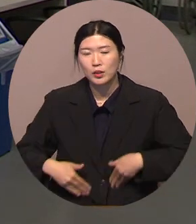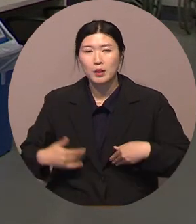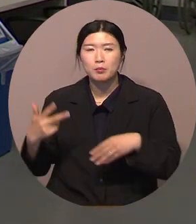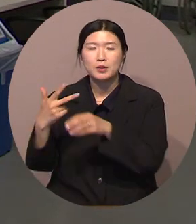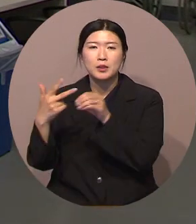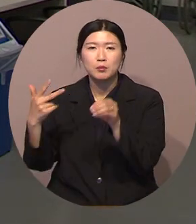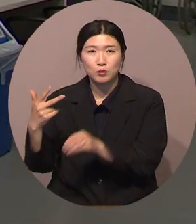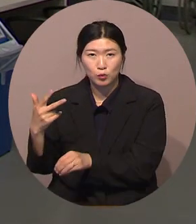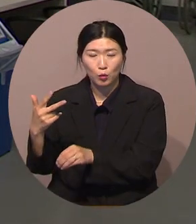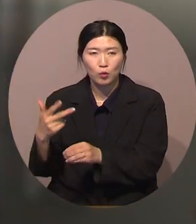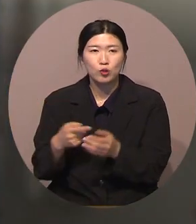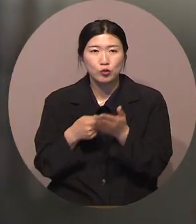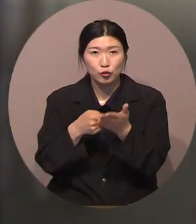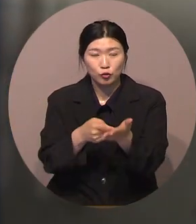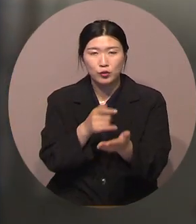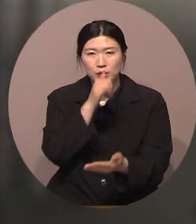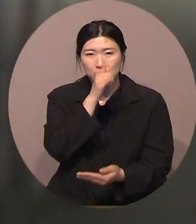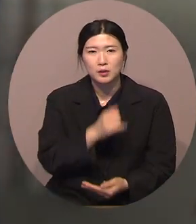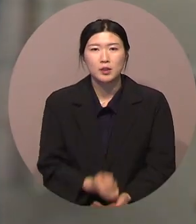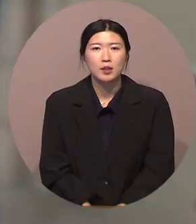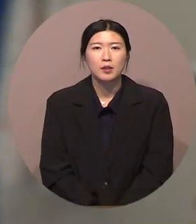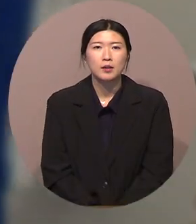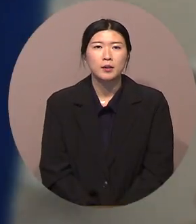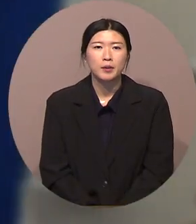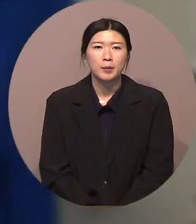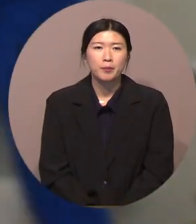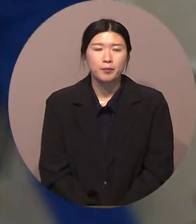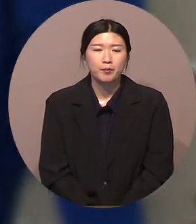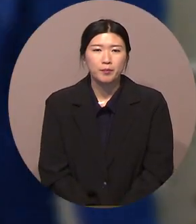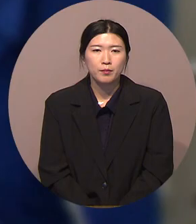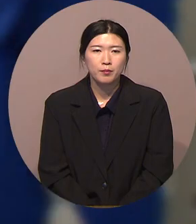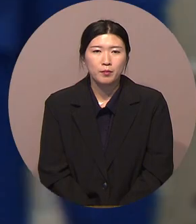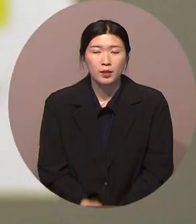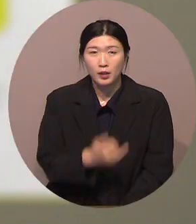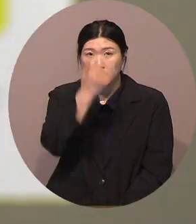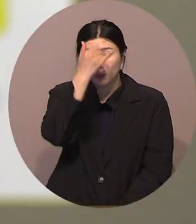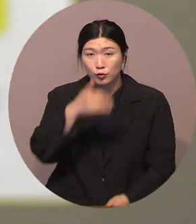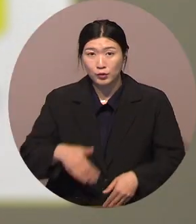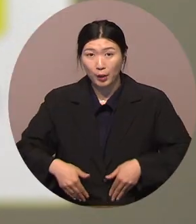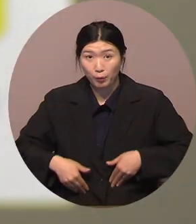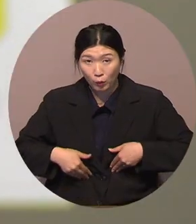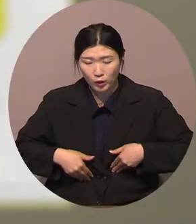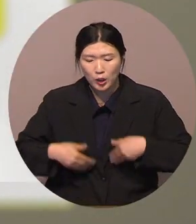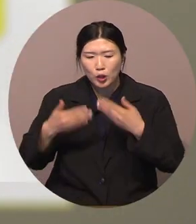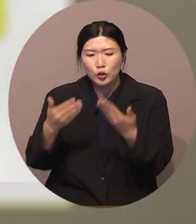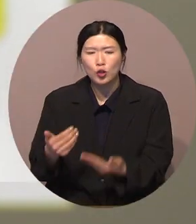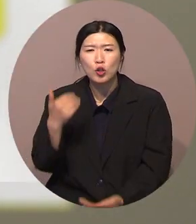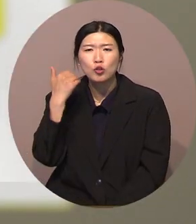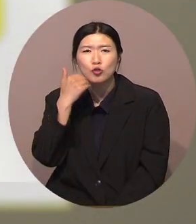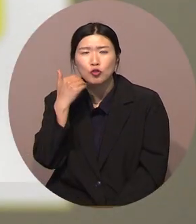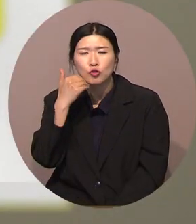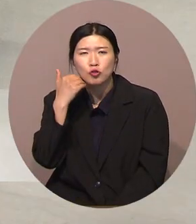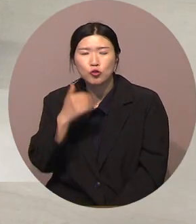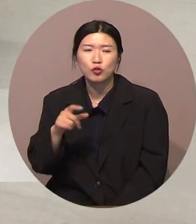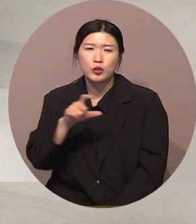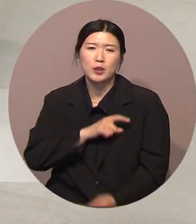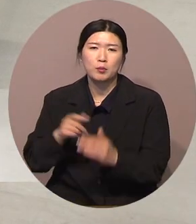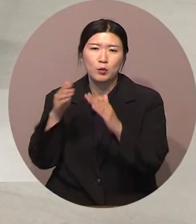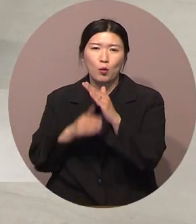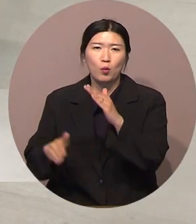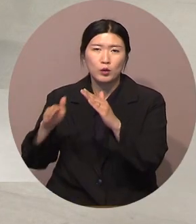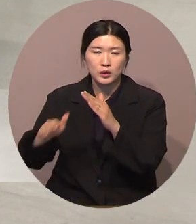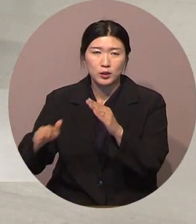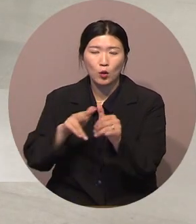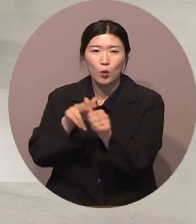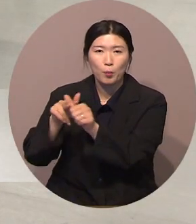일부에서도 진이를 것으로 예상됩니다이는 진을 과 달리